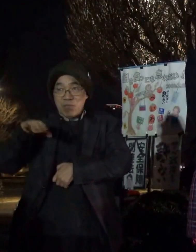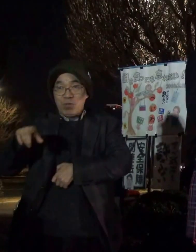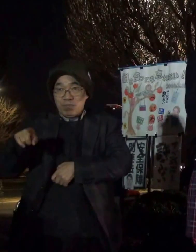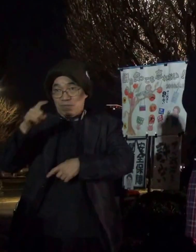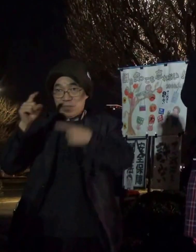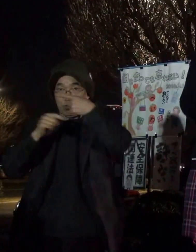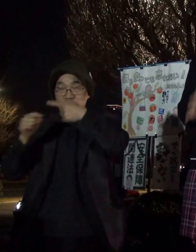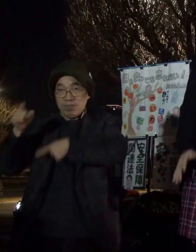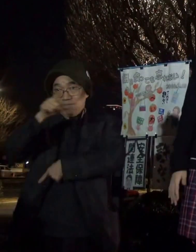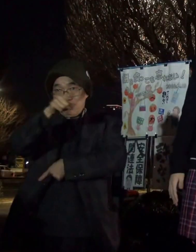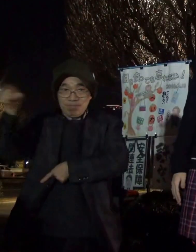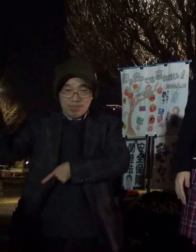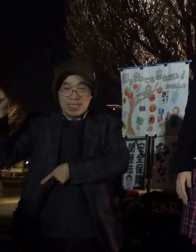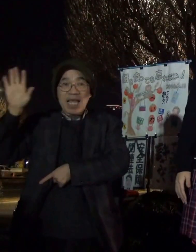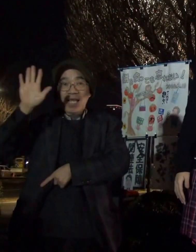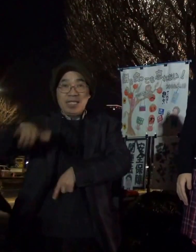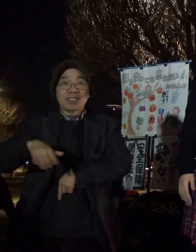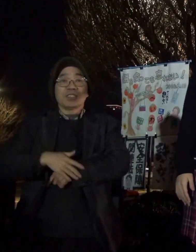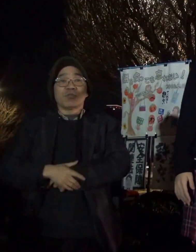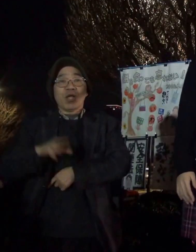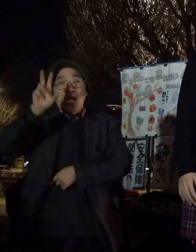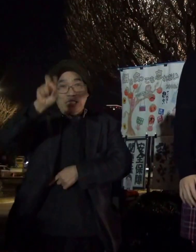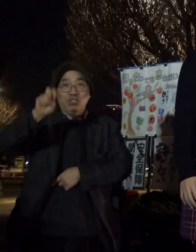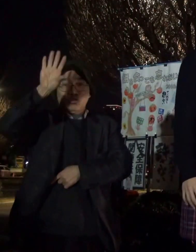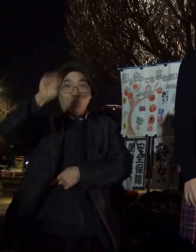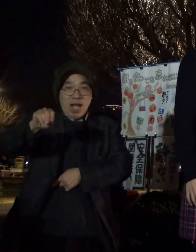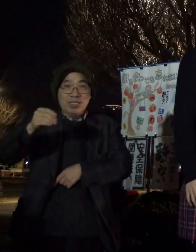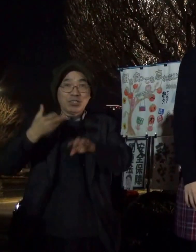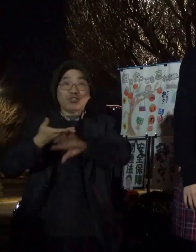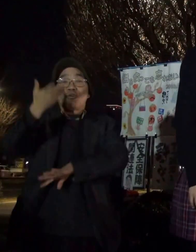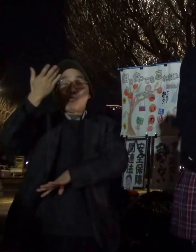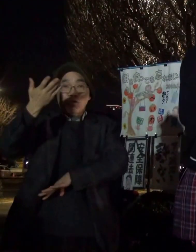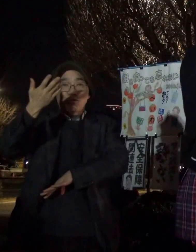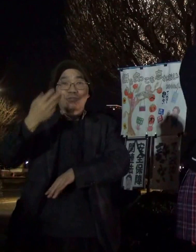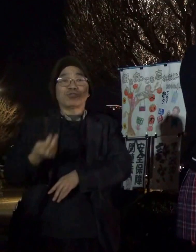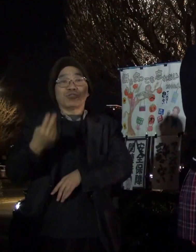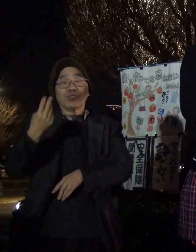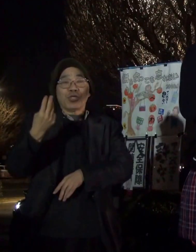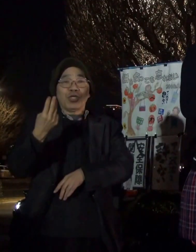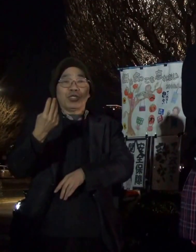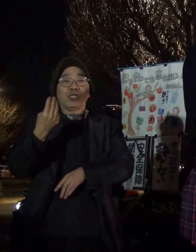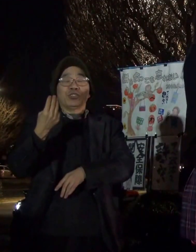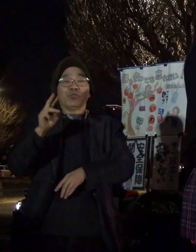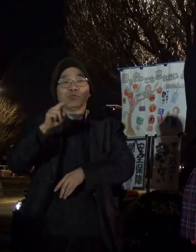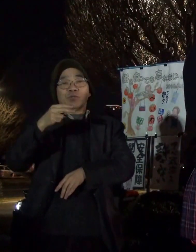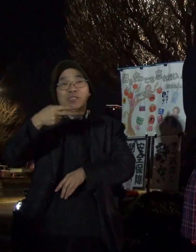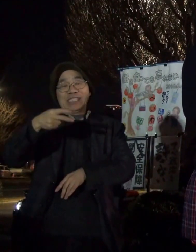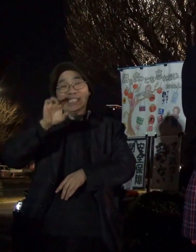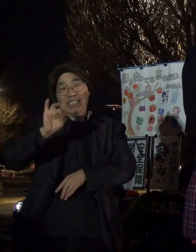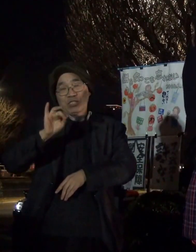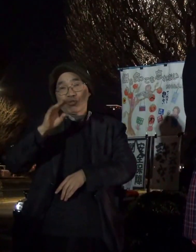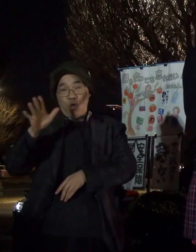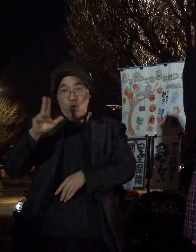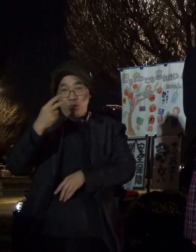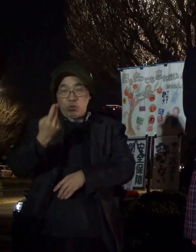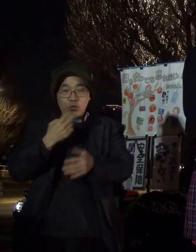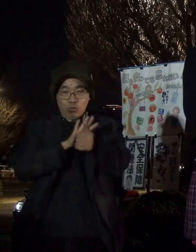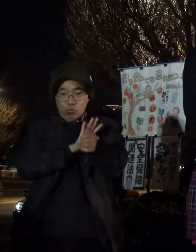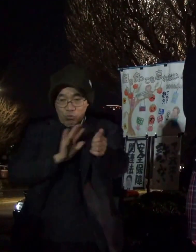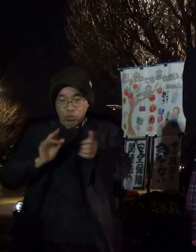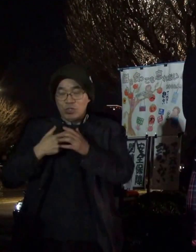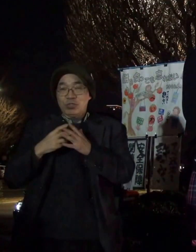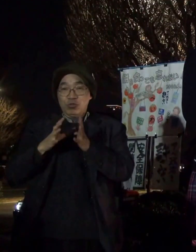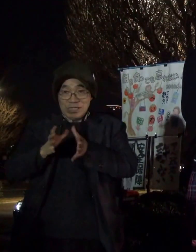界初の20万人以上のユニットになるというふうに予想しています。 はい、はい、もうね、その各地で出会った方と一